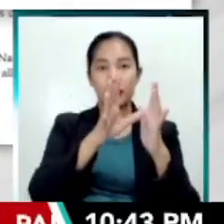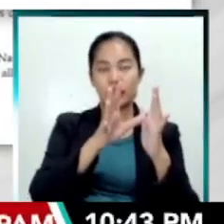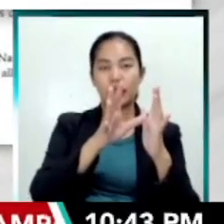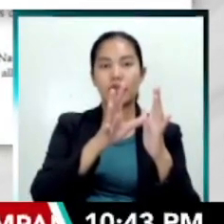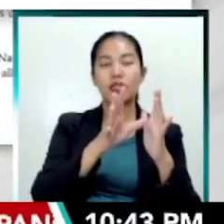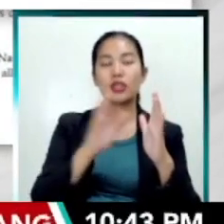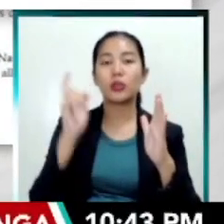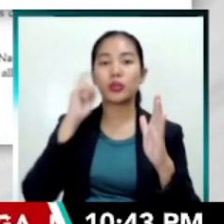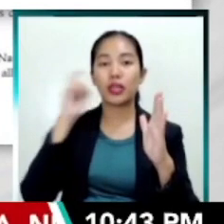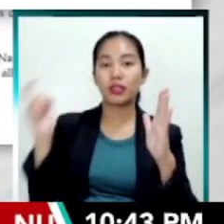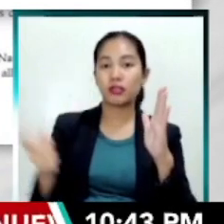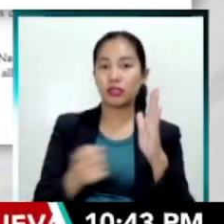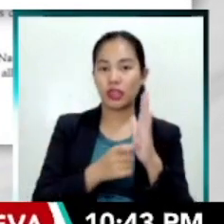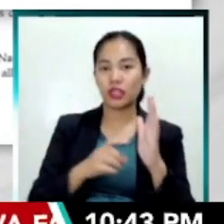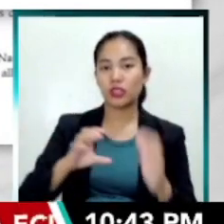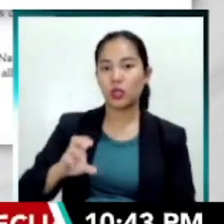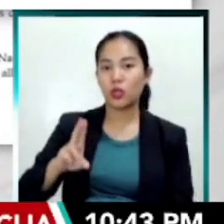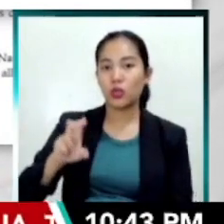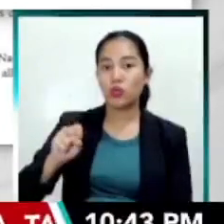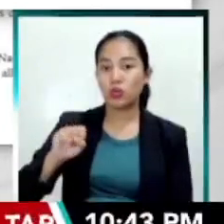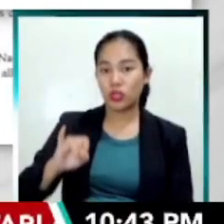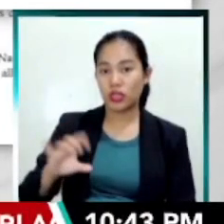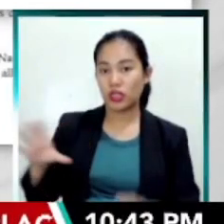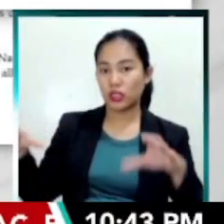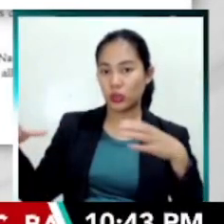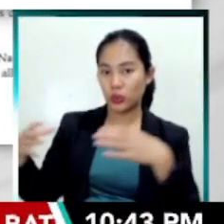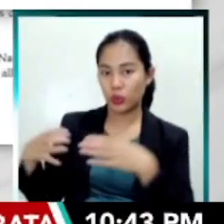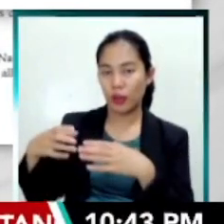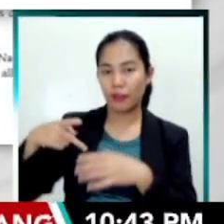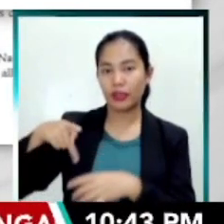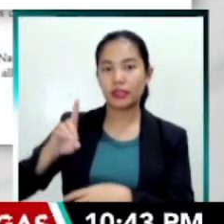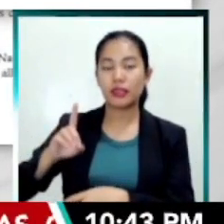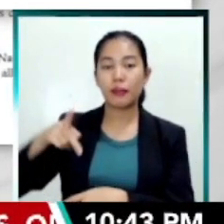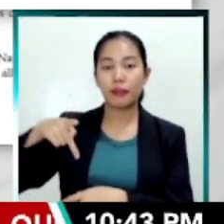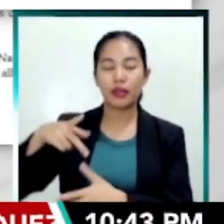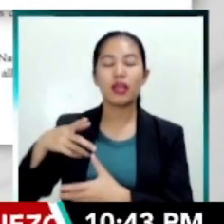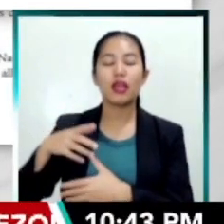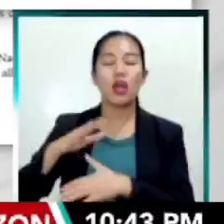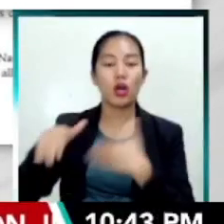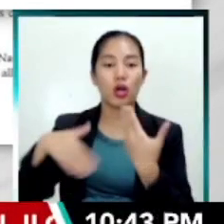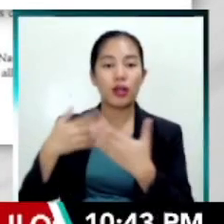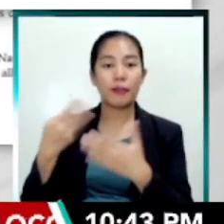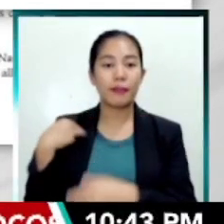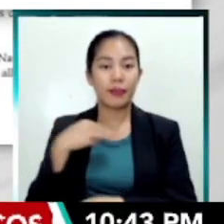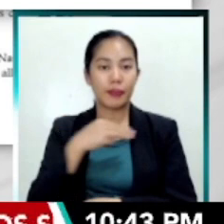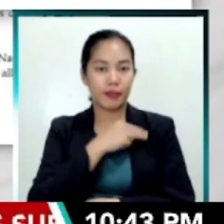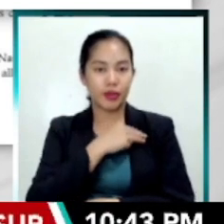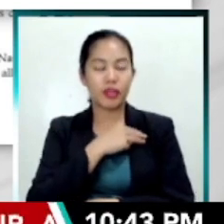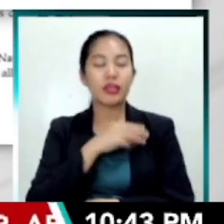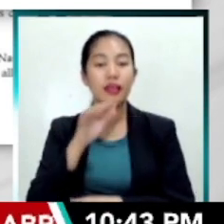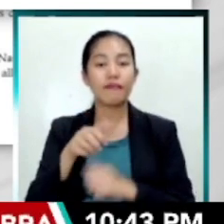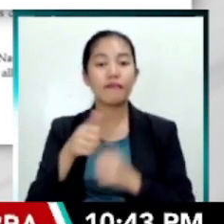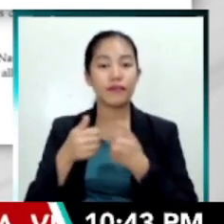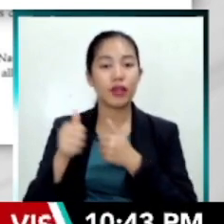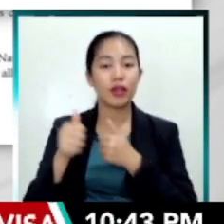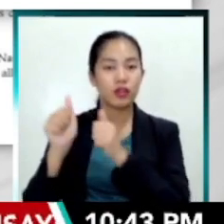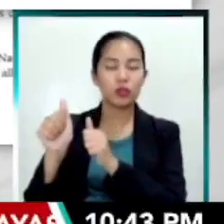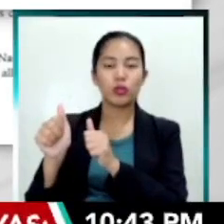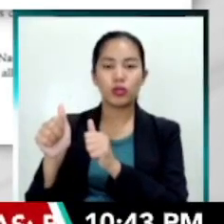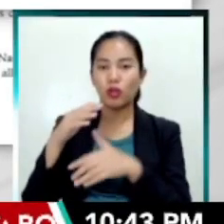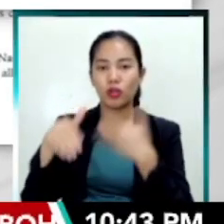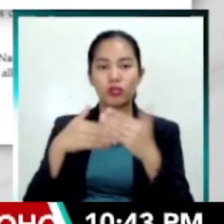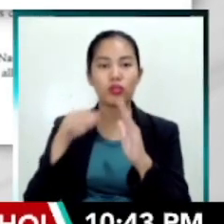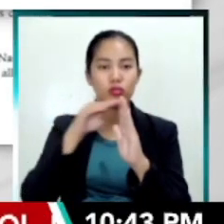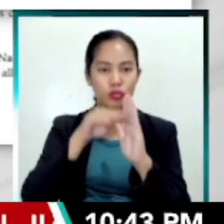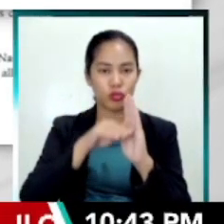2021 ay duly constituted at binding sa lahat ng miyembro dahil sumunod dito sa mga alituntunin at inihalal dito ang